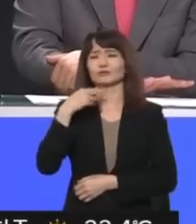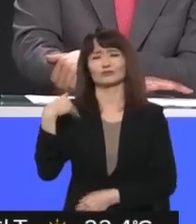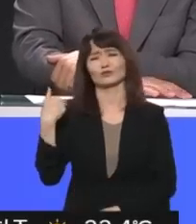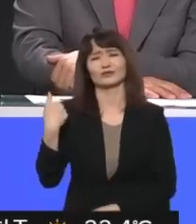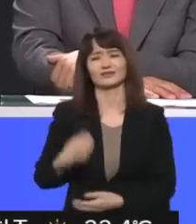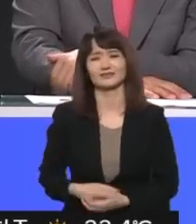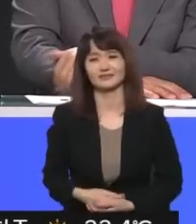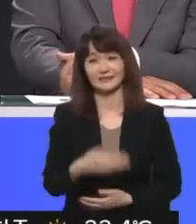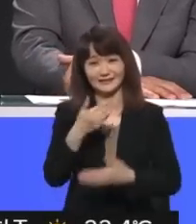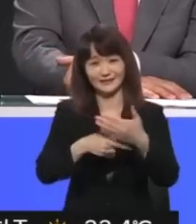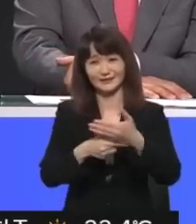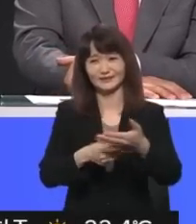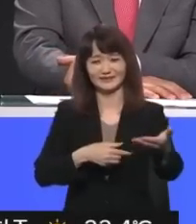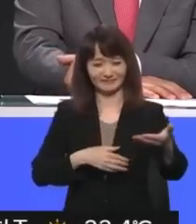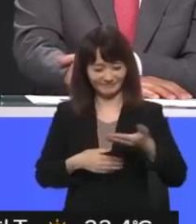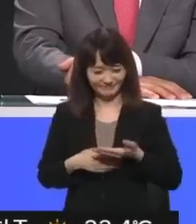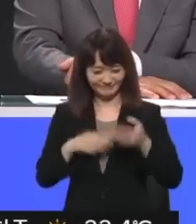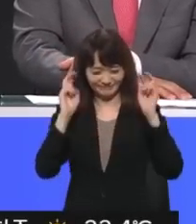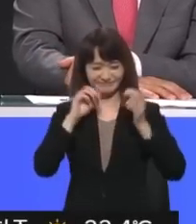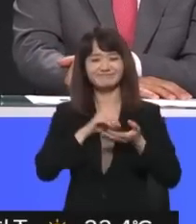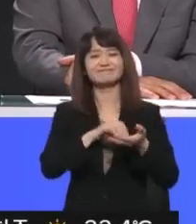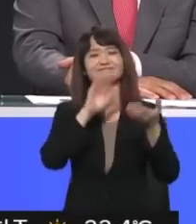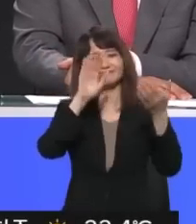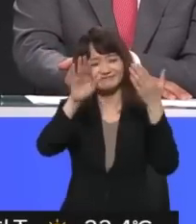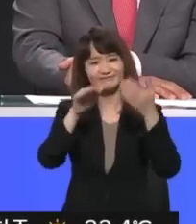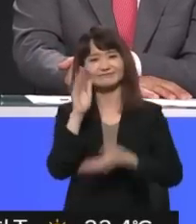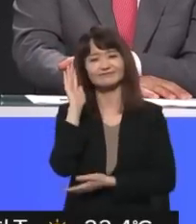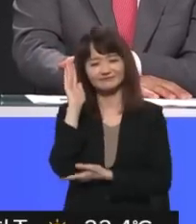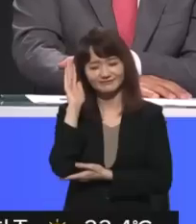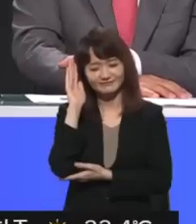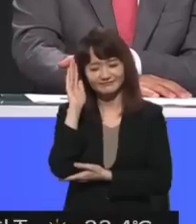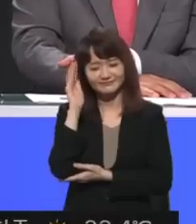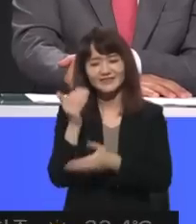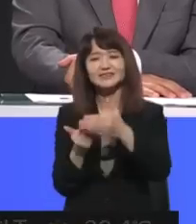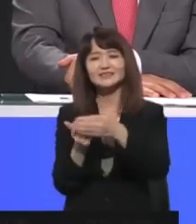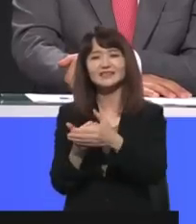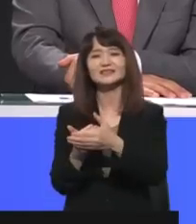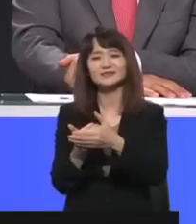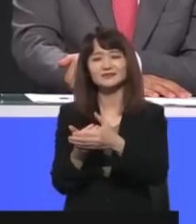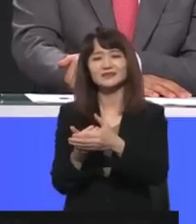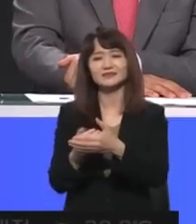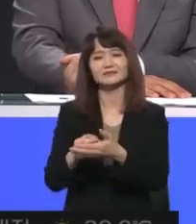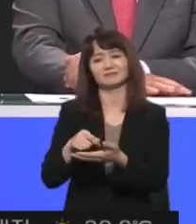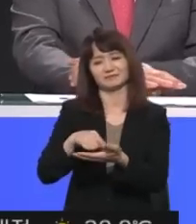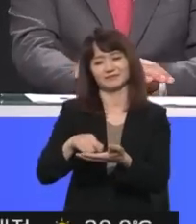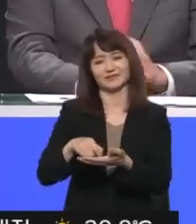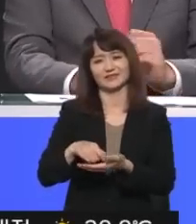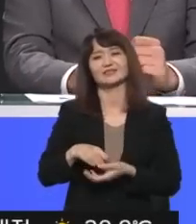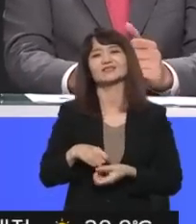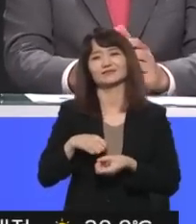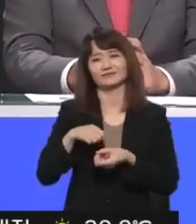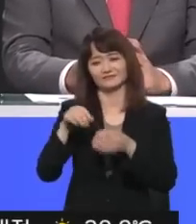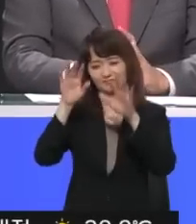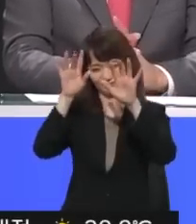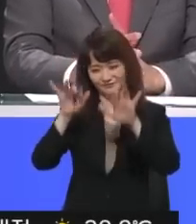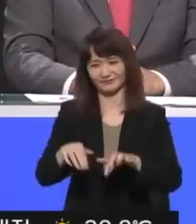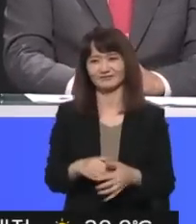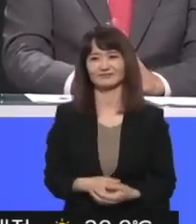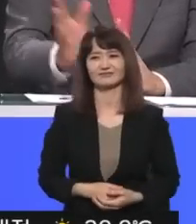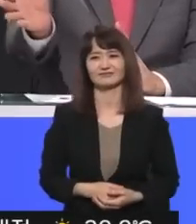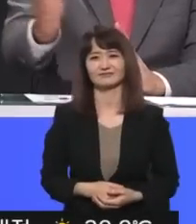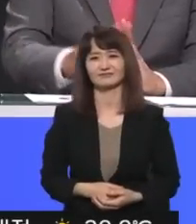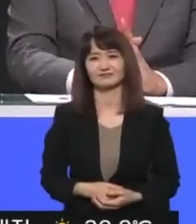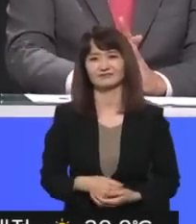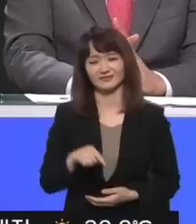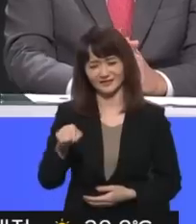일단 영화표 주시면 취업 후에 사연 생기면 적어 내겠습니다. 이분 드리겠습니다. 일단 JTBC에서 저희... 영화표 받은 게